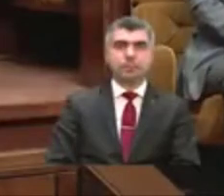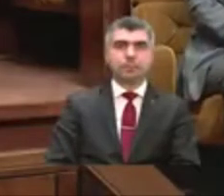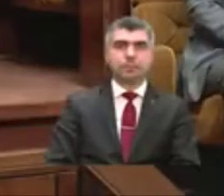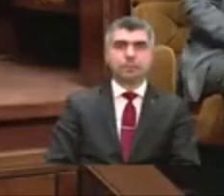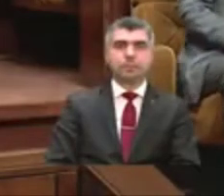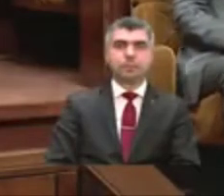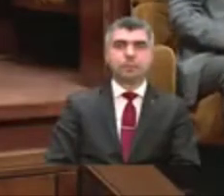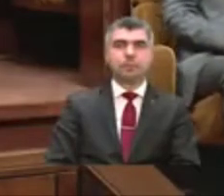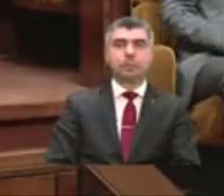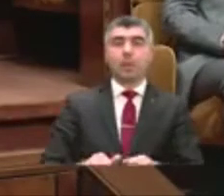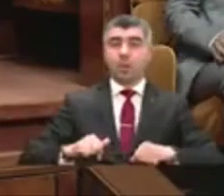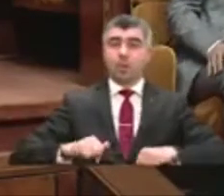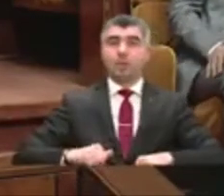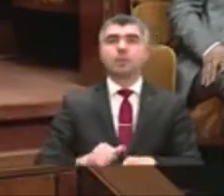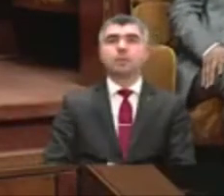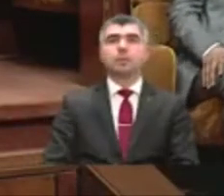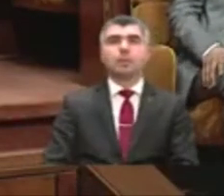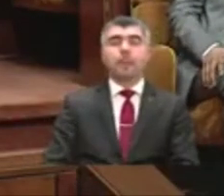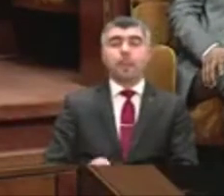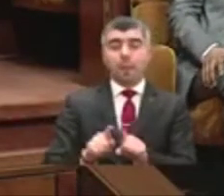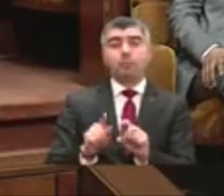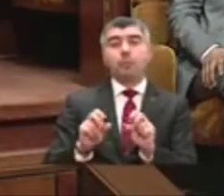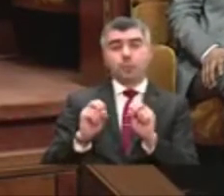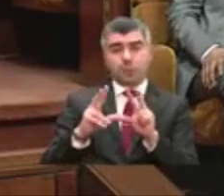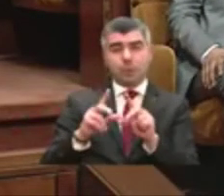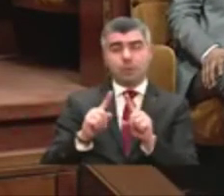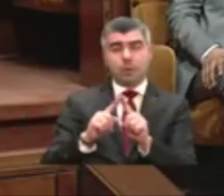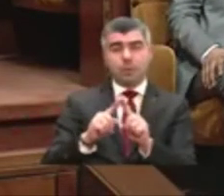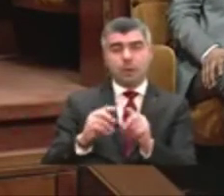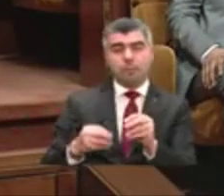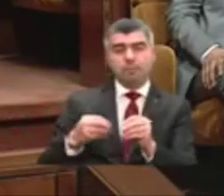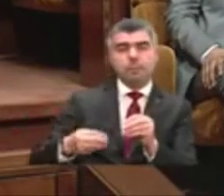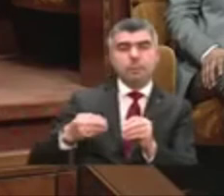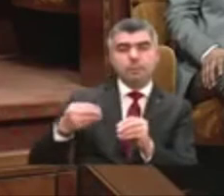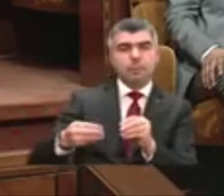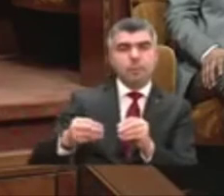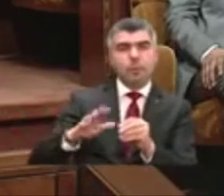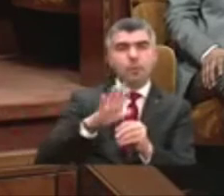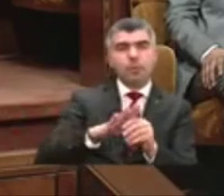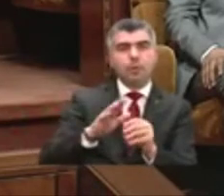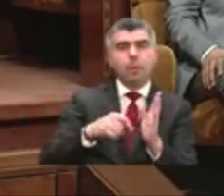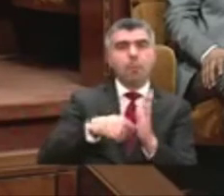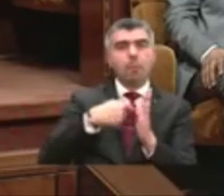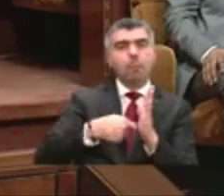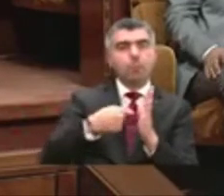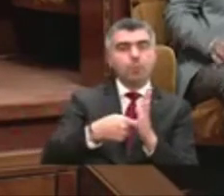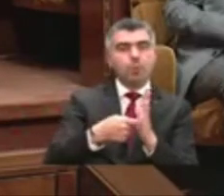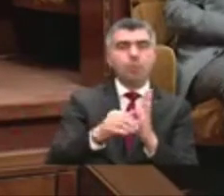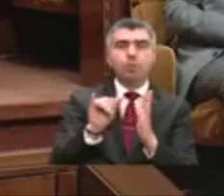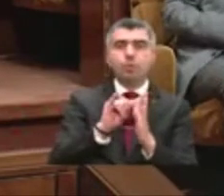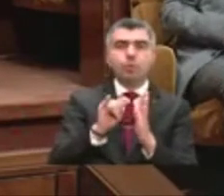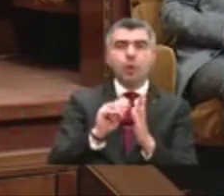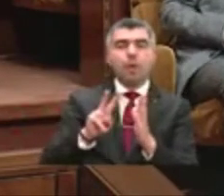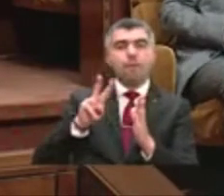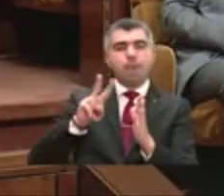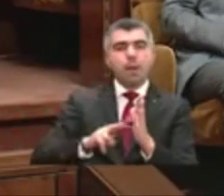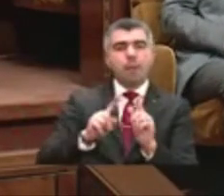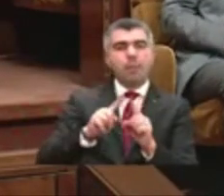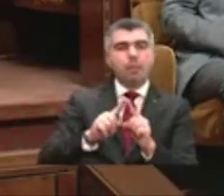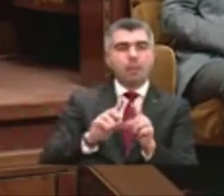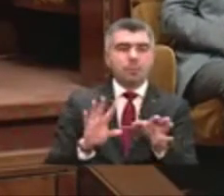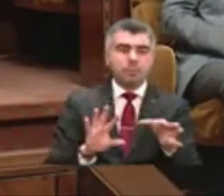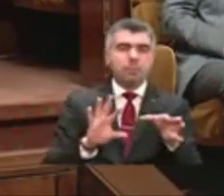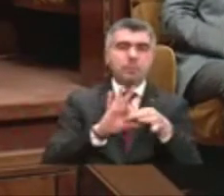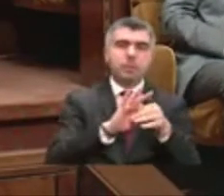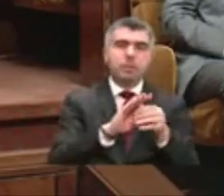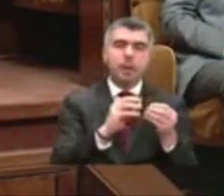سيد الوزير، هل هناك تعثرات في انجاز المشروع؟ وما هي حقيقة توقف بعض الصفقات العمومية